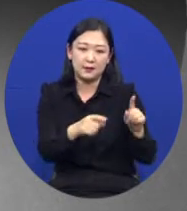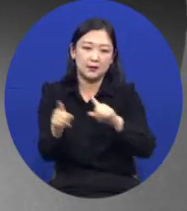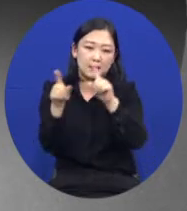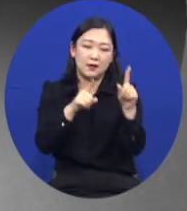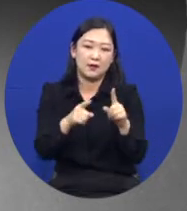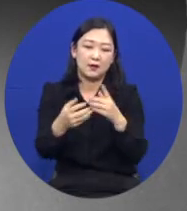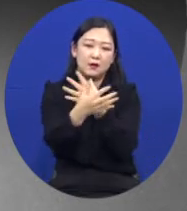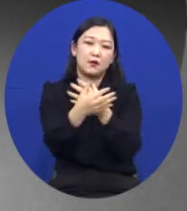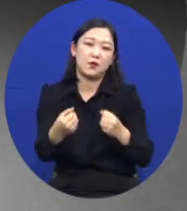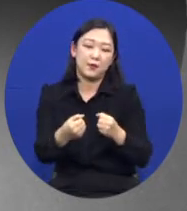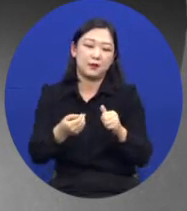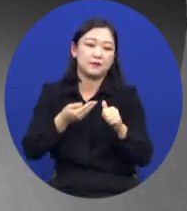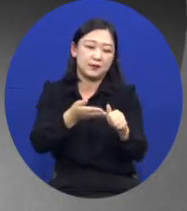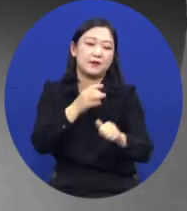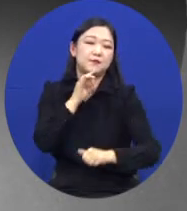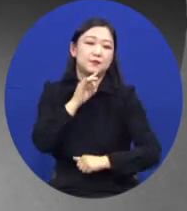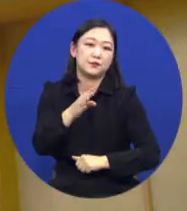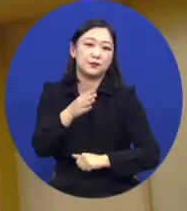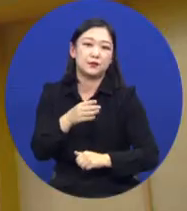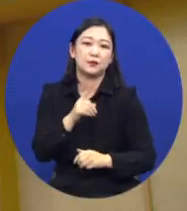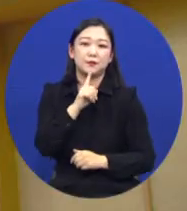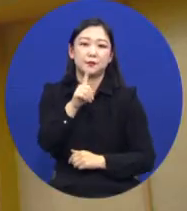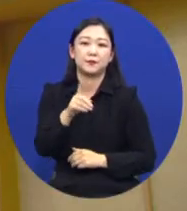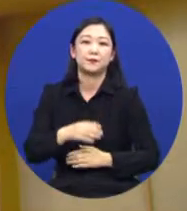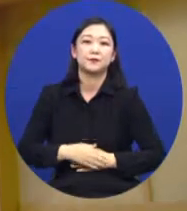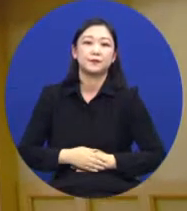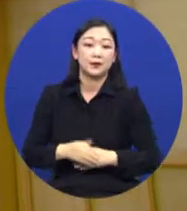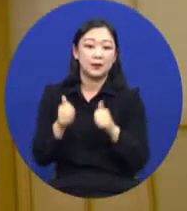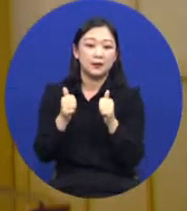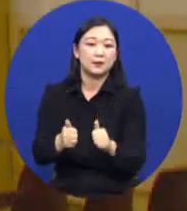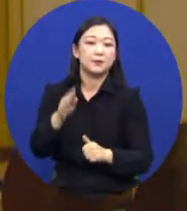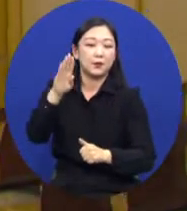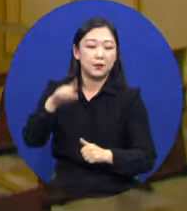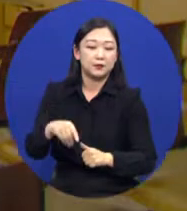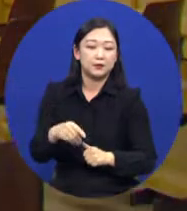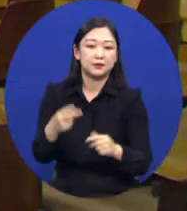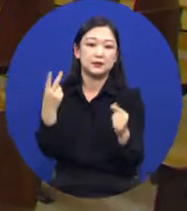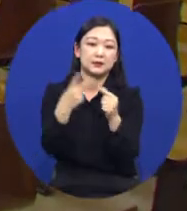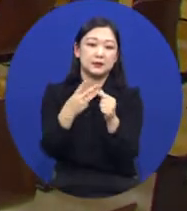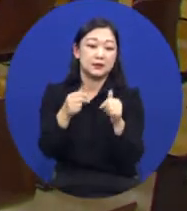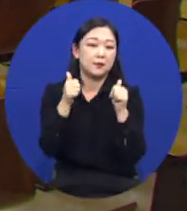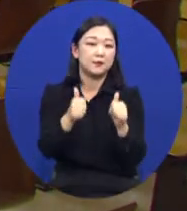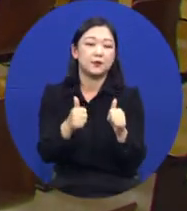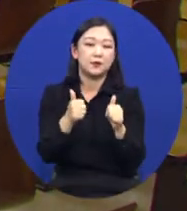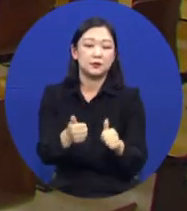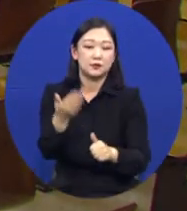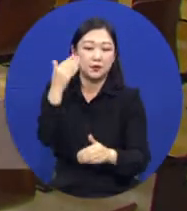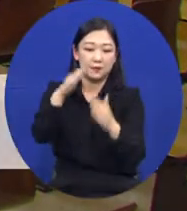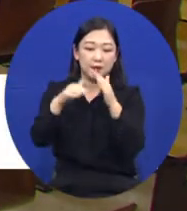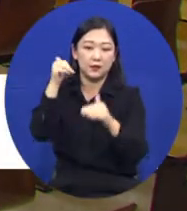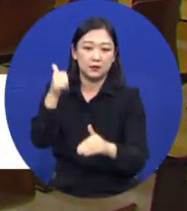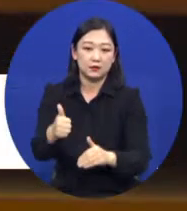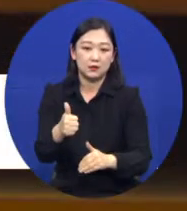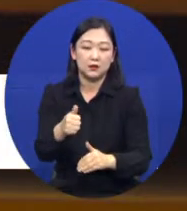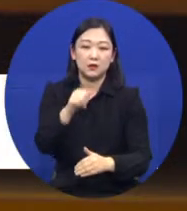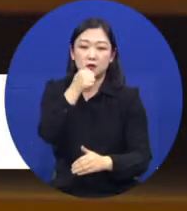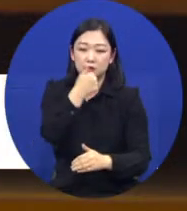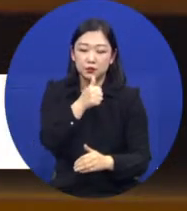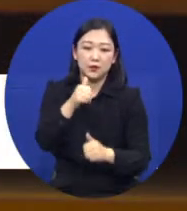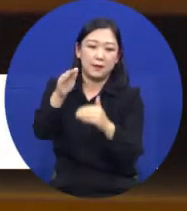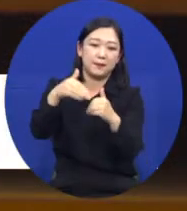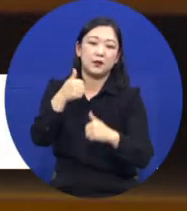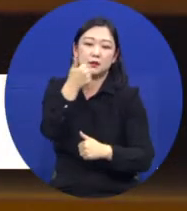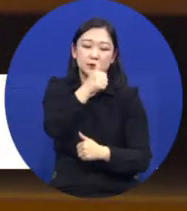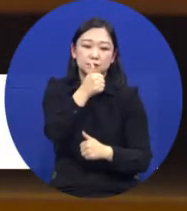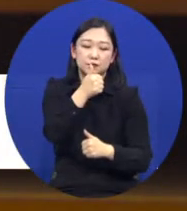제공했을 뿐 이라고 주장했습니다 재판부가 다음달 2차 공판에서 정단 이 장에 대한 증인 신문과 피고인 신문을